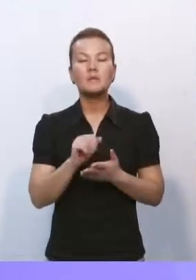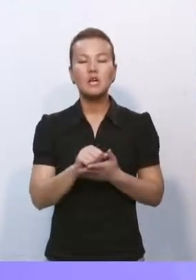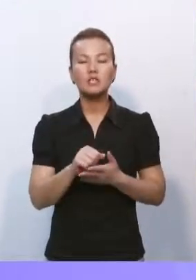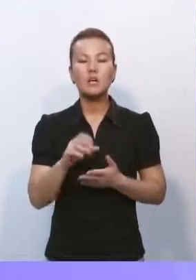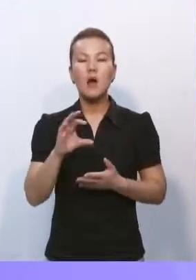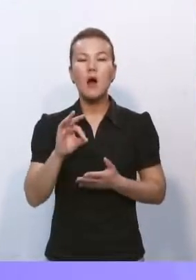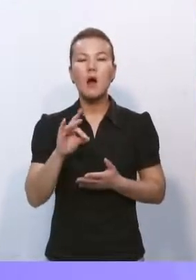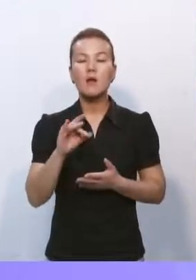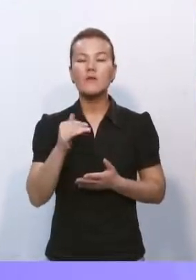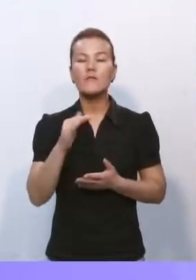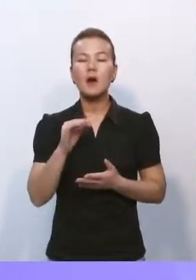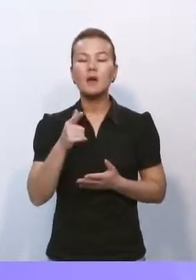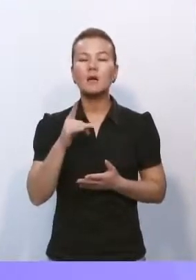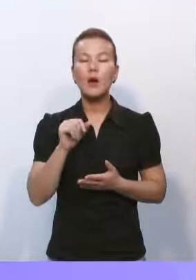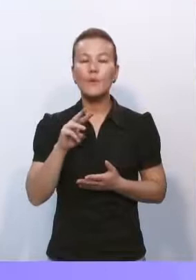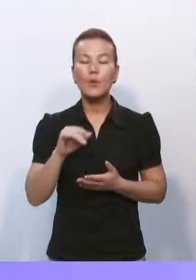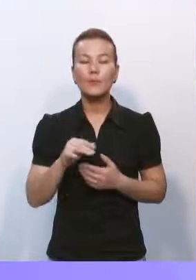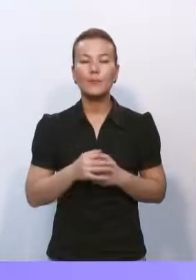Обозначьте орфограмму.